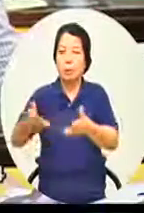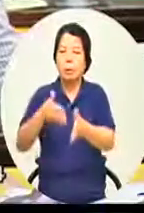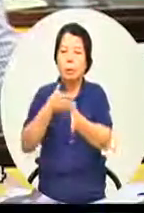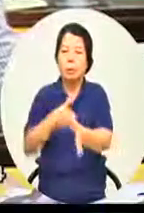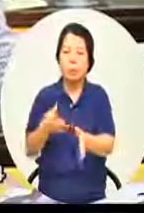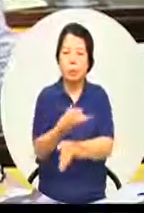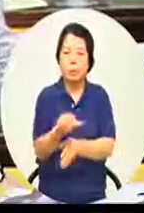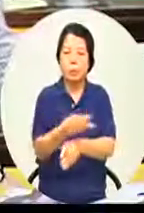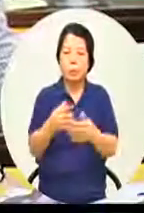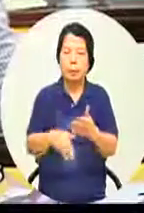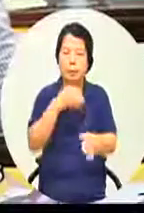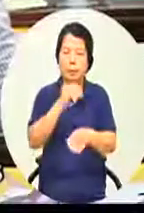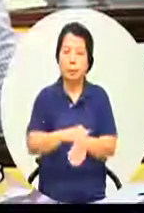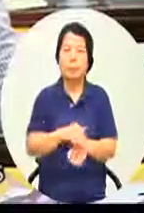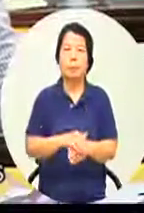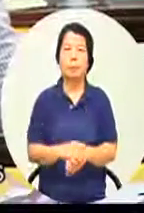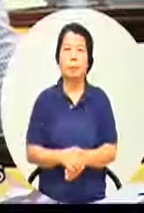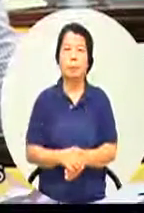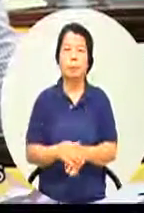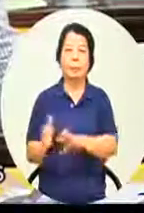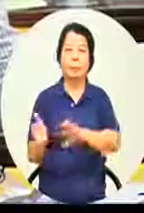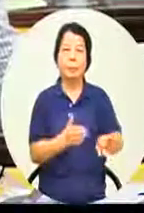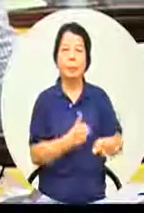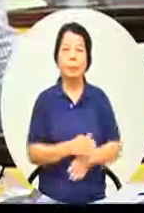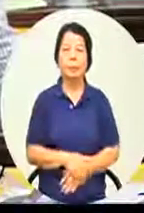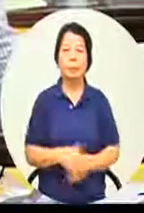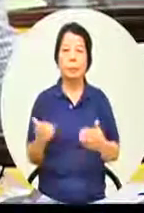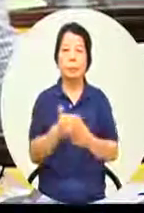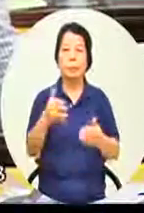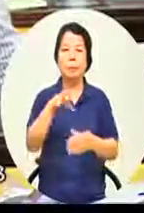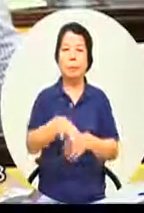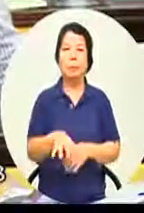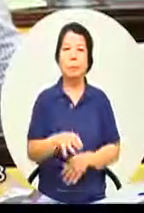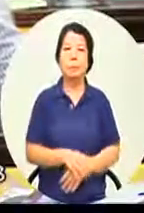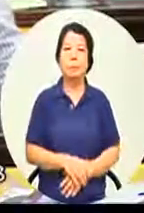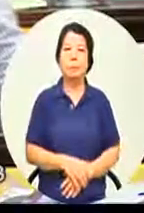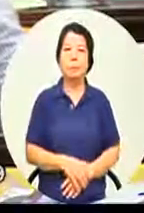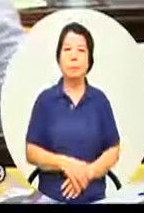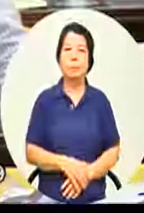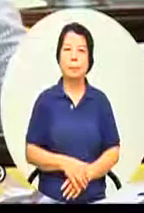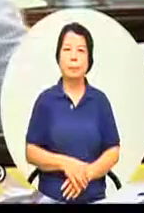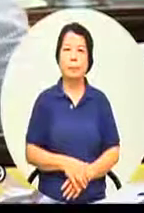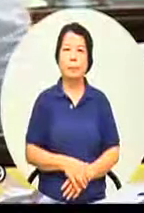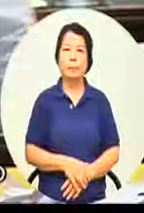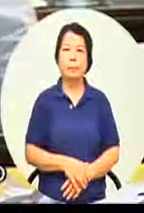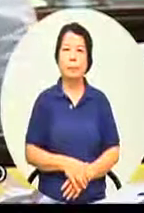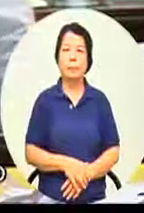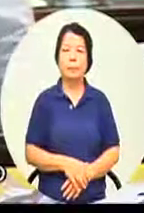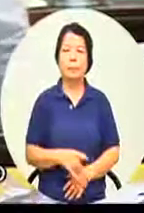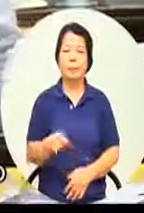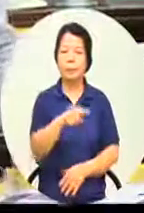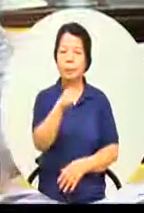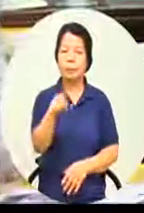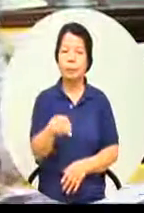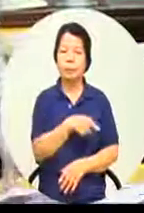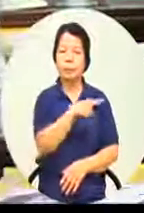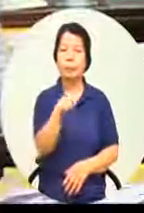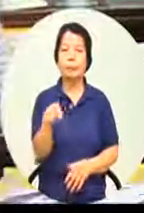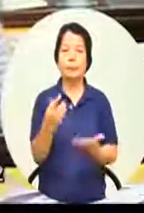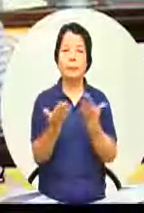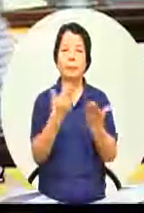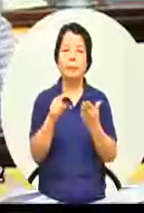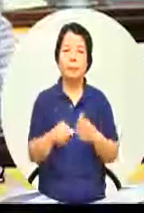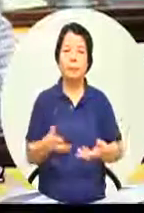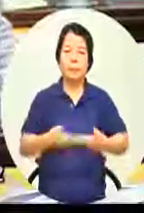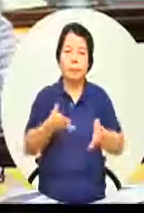来完工哦。那再来我想请教一下交通局局长的部分，就是说我们都很清楚在轻